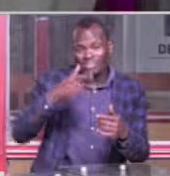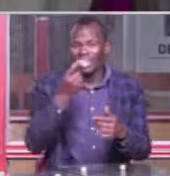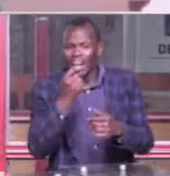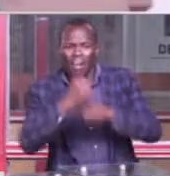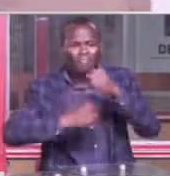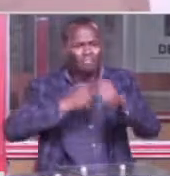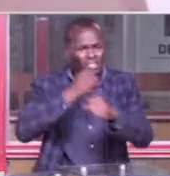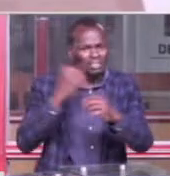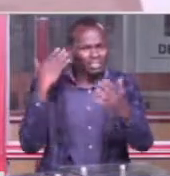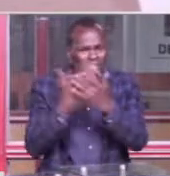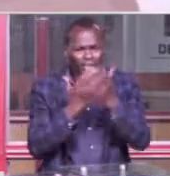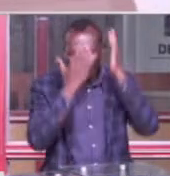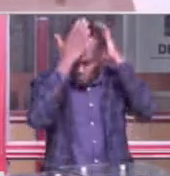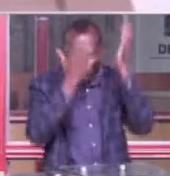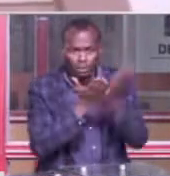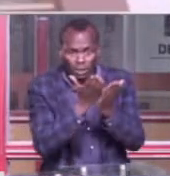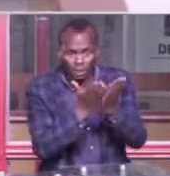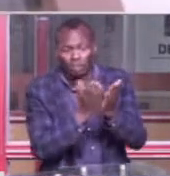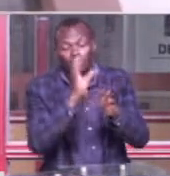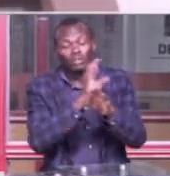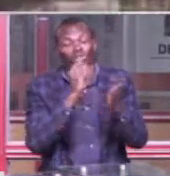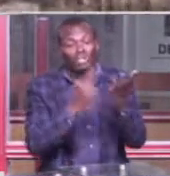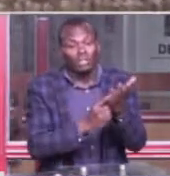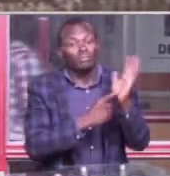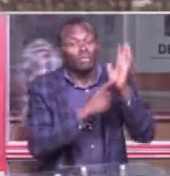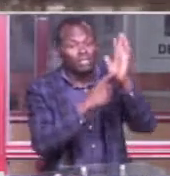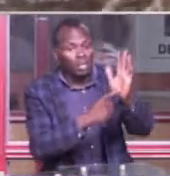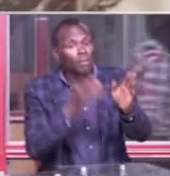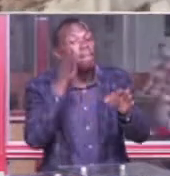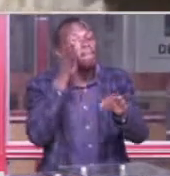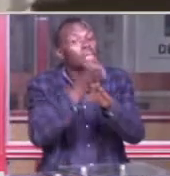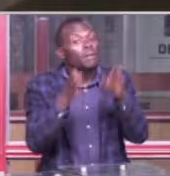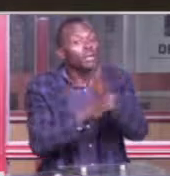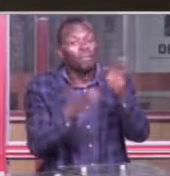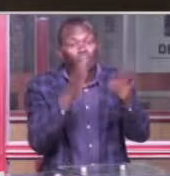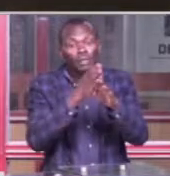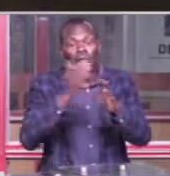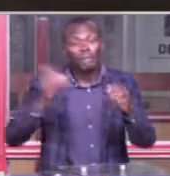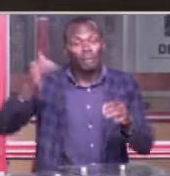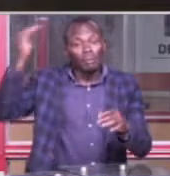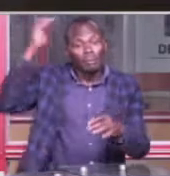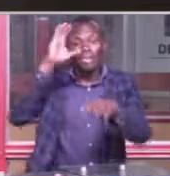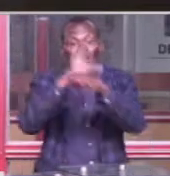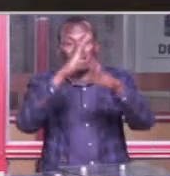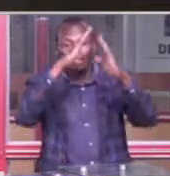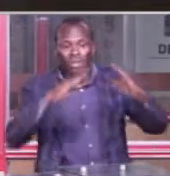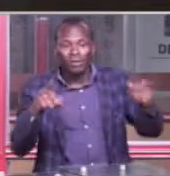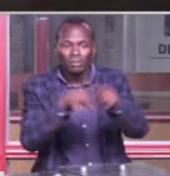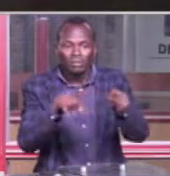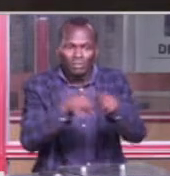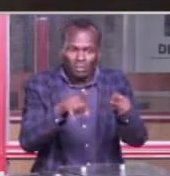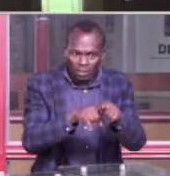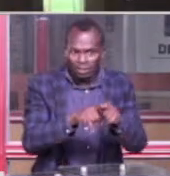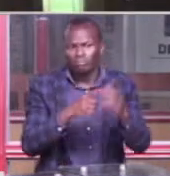bituukiddwako omubadde okumaliriza ekizimbe kya Church House, okutandika okuzimba utiko ya All Saints n'ebintu